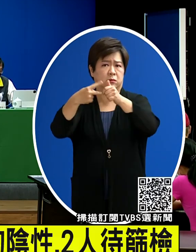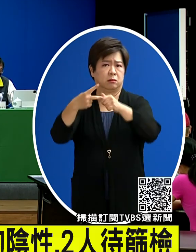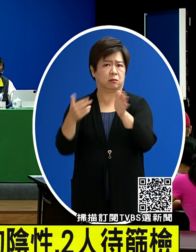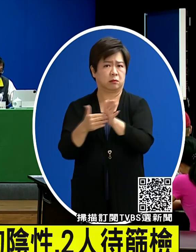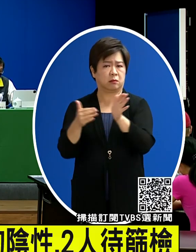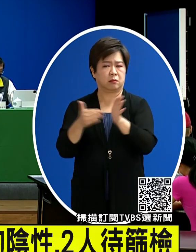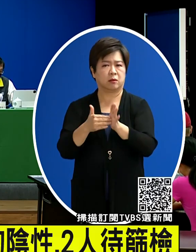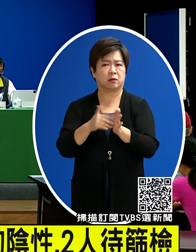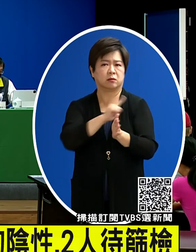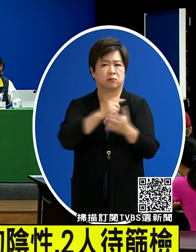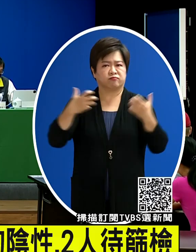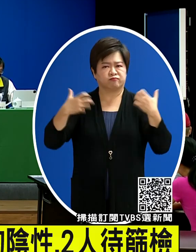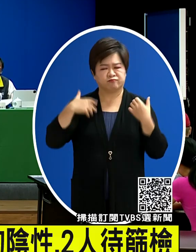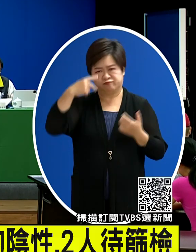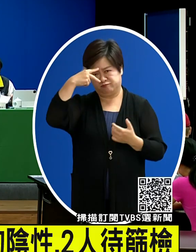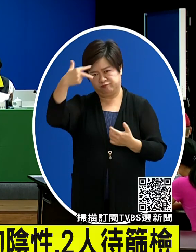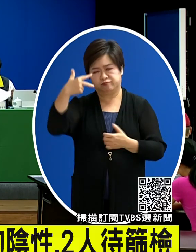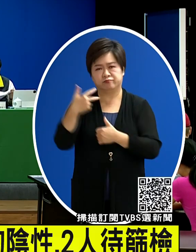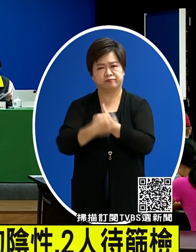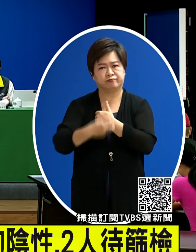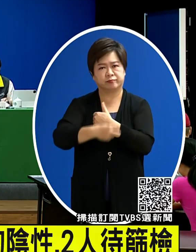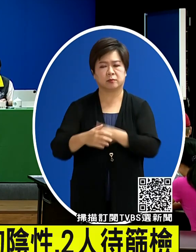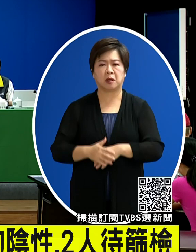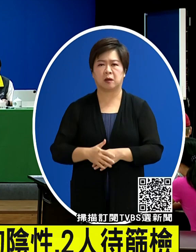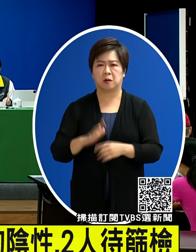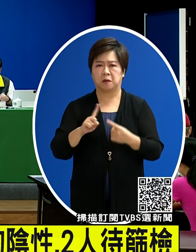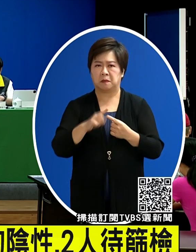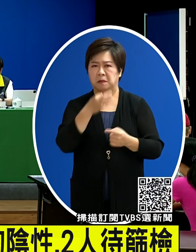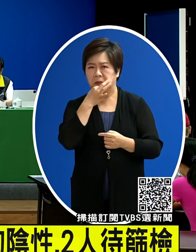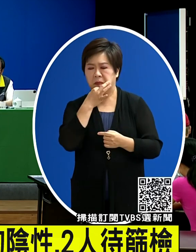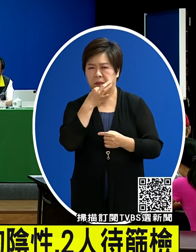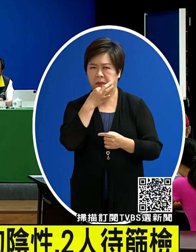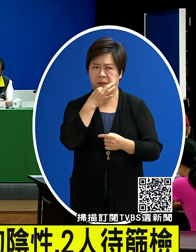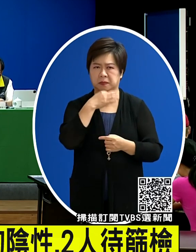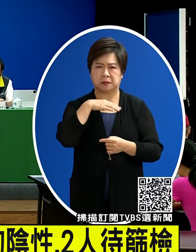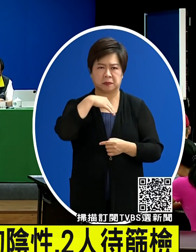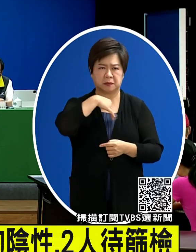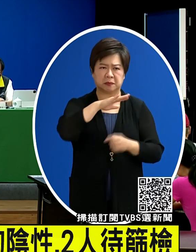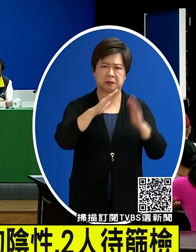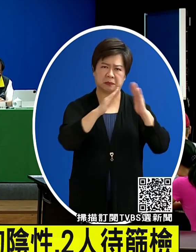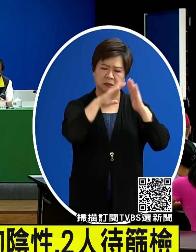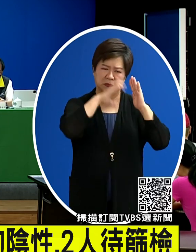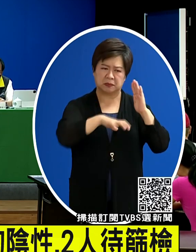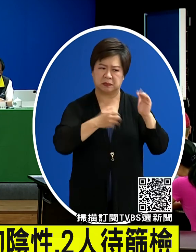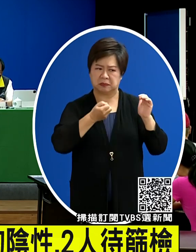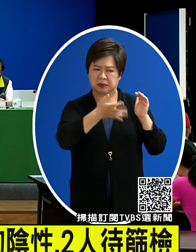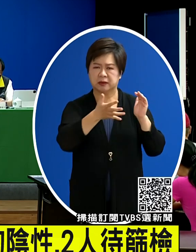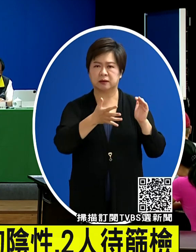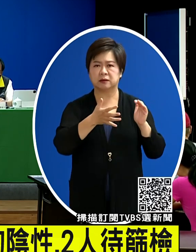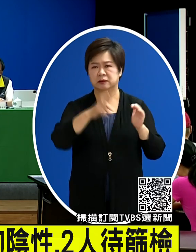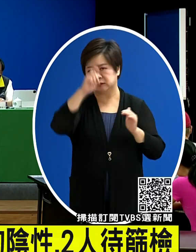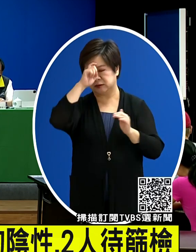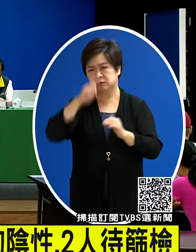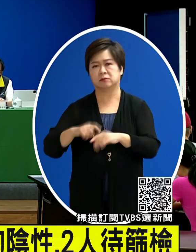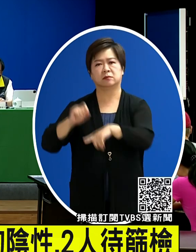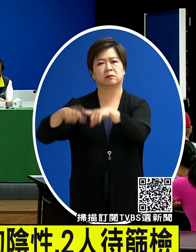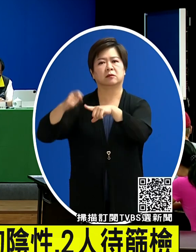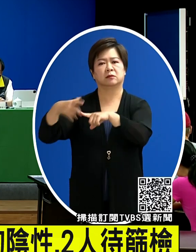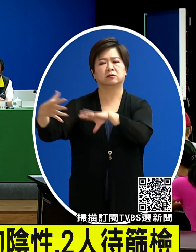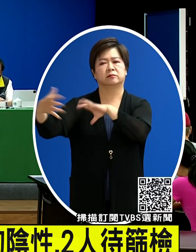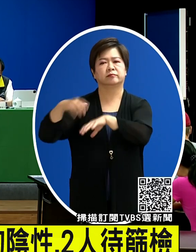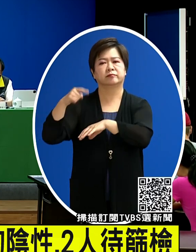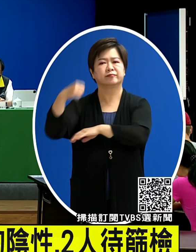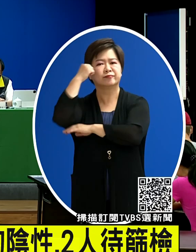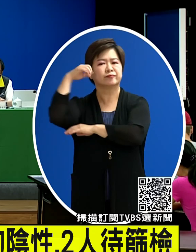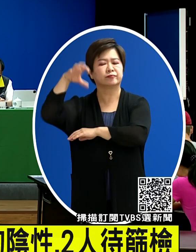管理7天，但是有机组员呢是为了保险起见，怕回家传染给家人，所以希望可以住在跟航空公司配合的饭店里面，